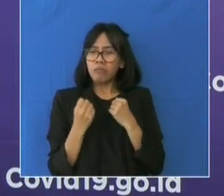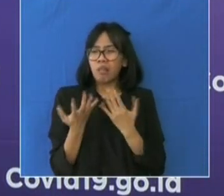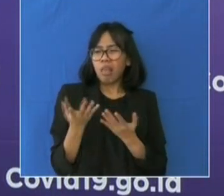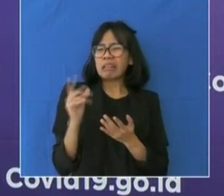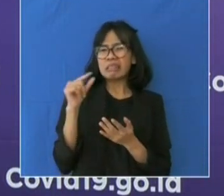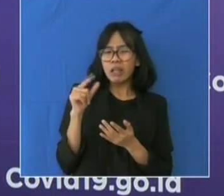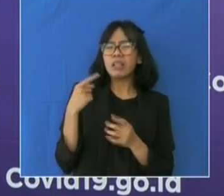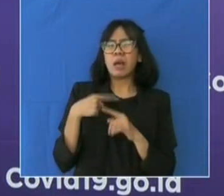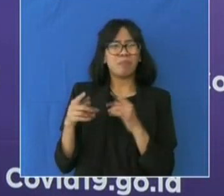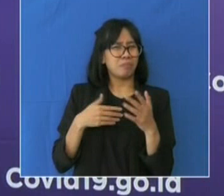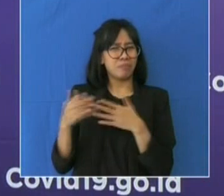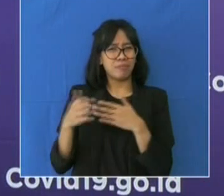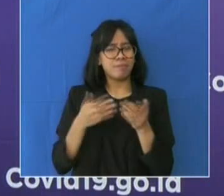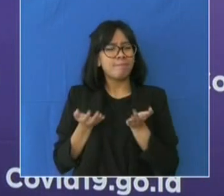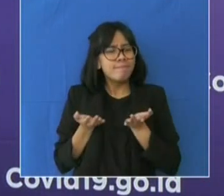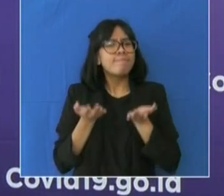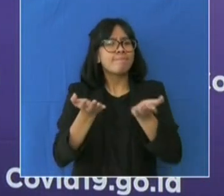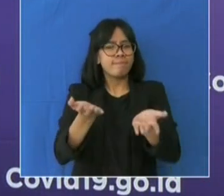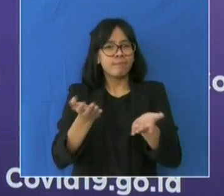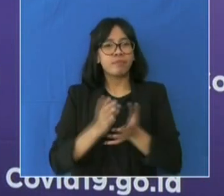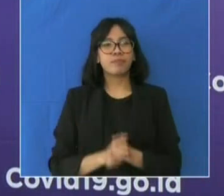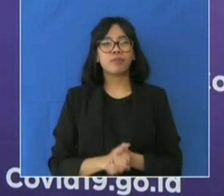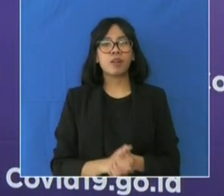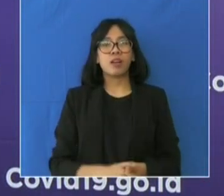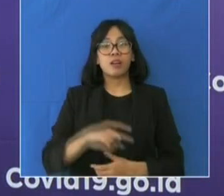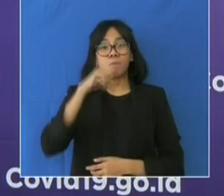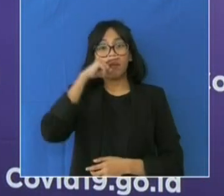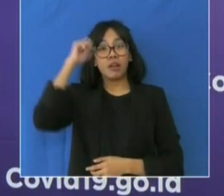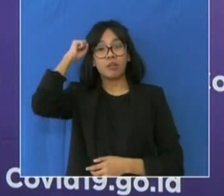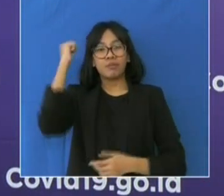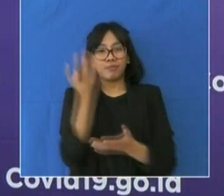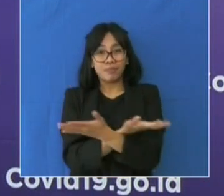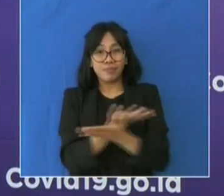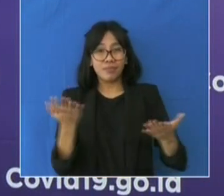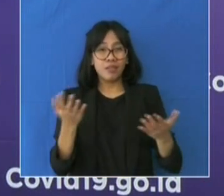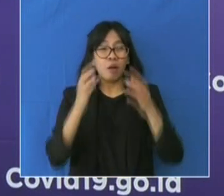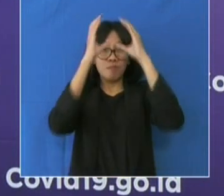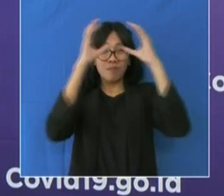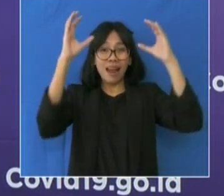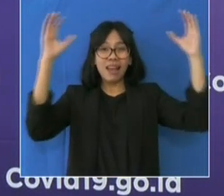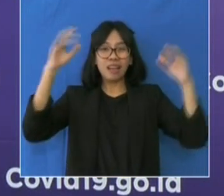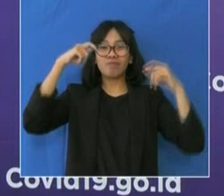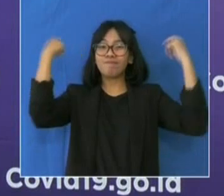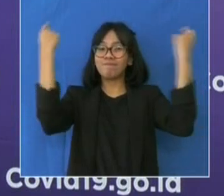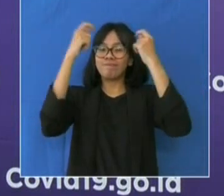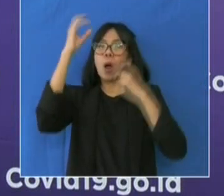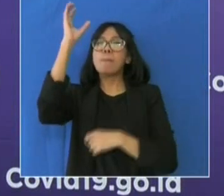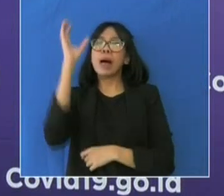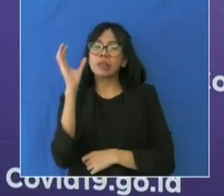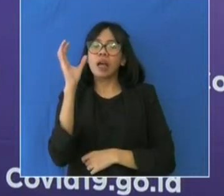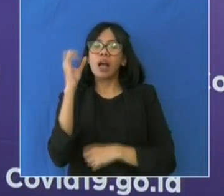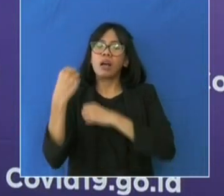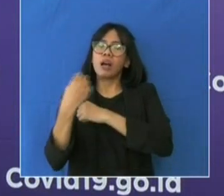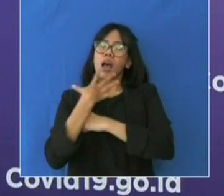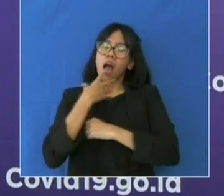dan kita tidak kecil hati Maka Ibu bapamu friend pasca kali ini kita